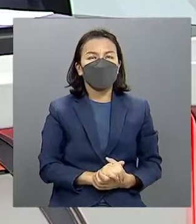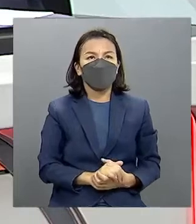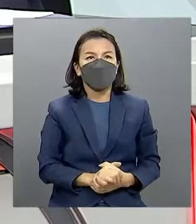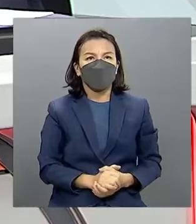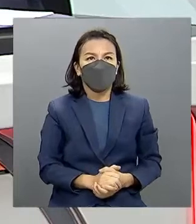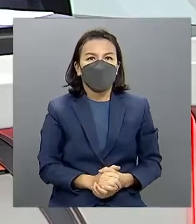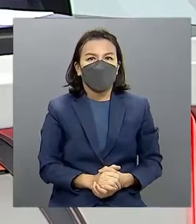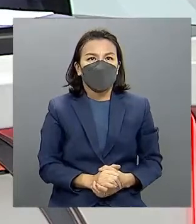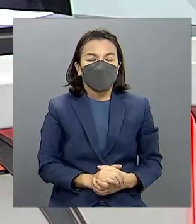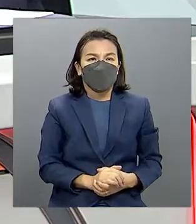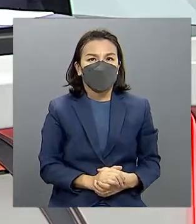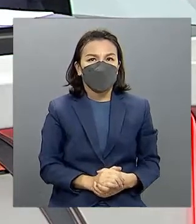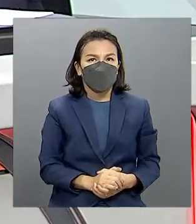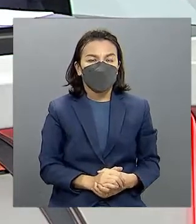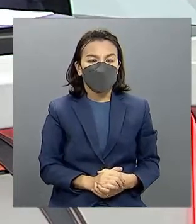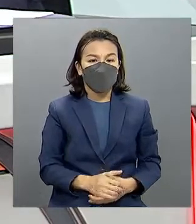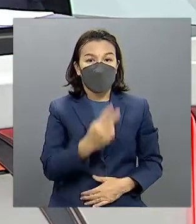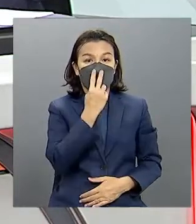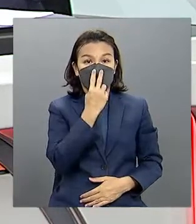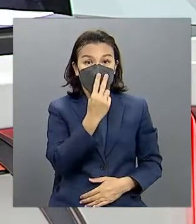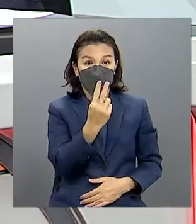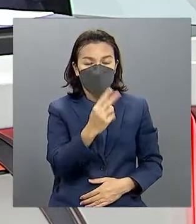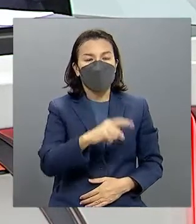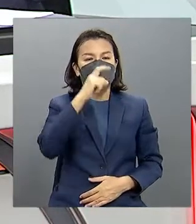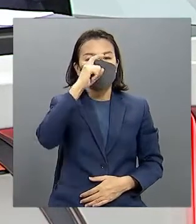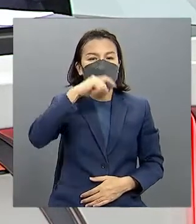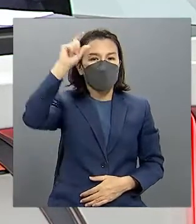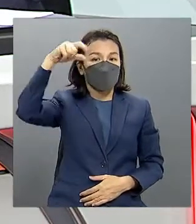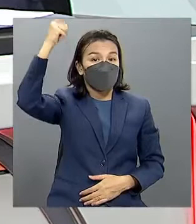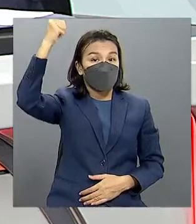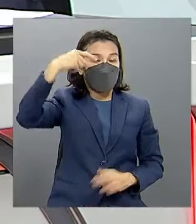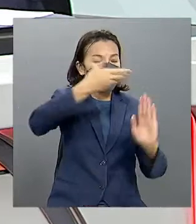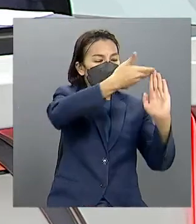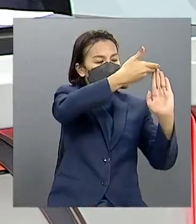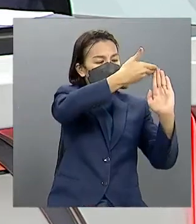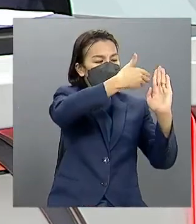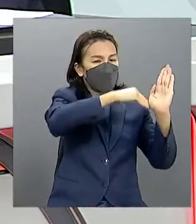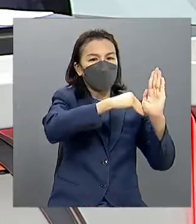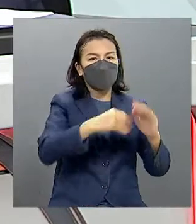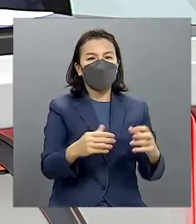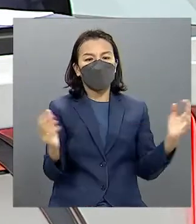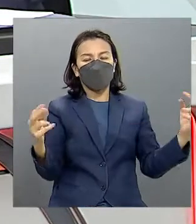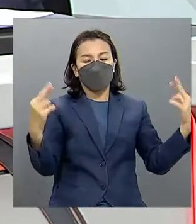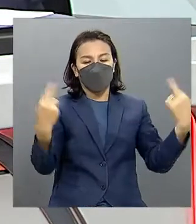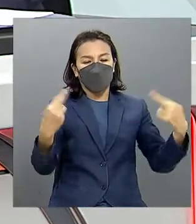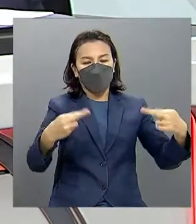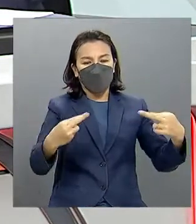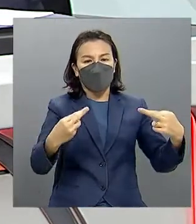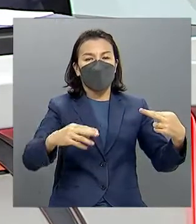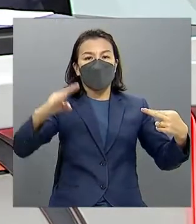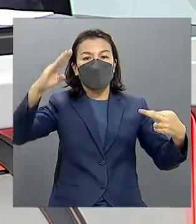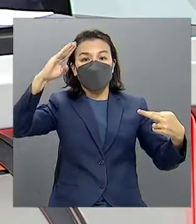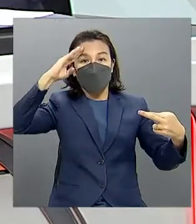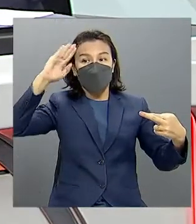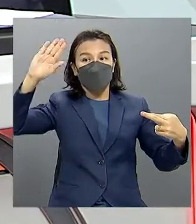จะไปดูสถานการณ์ชายแดนไทยเมียนมานะครับตอนนี้ยังคงมีการปะทะกันเป็นระยะนะครับระหว่างทหารรัฐบาลเวียนมากับ